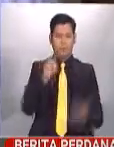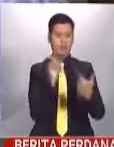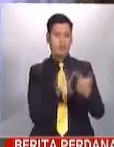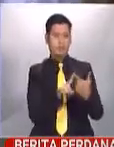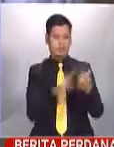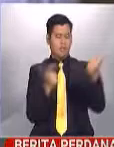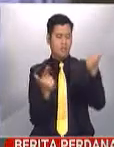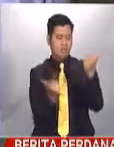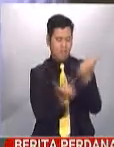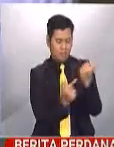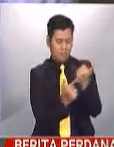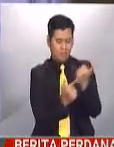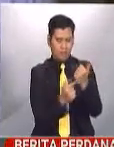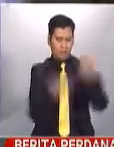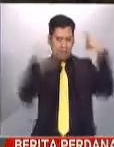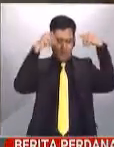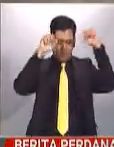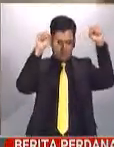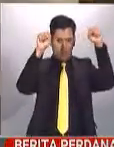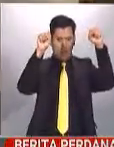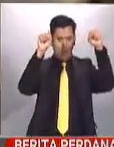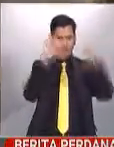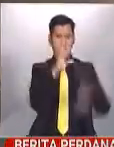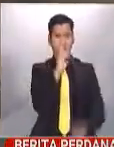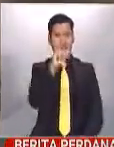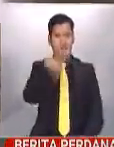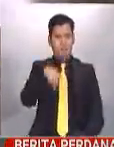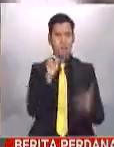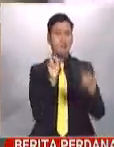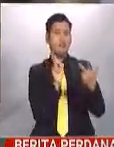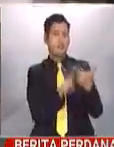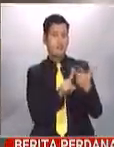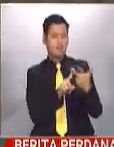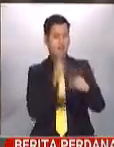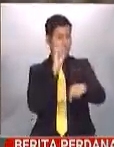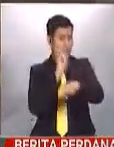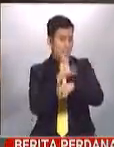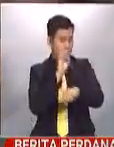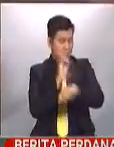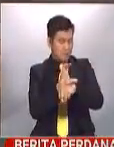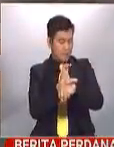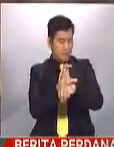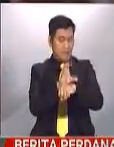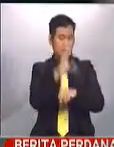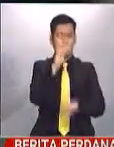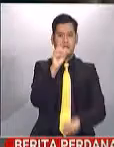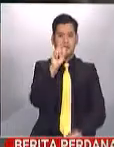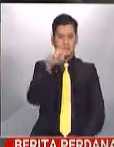Timbalan Presiden DAP Gobin Singh Dio selain penasihat parti itu Lim Kiat Siang.